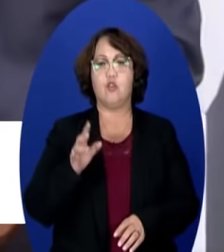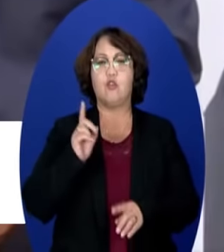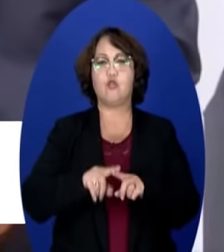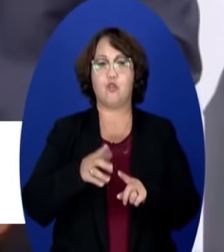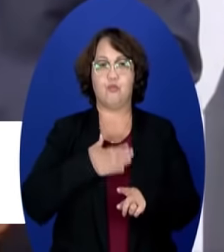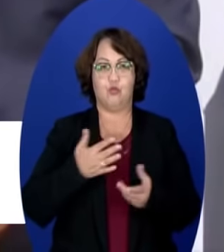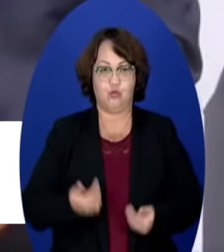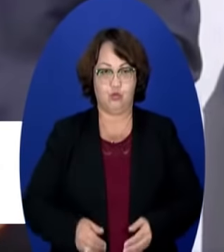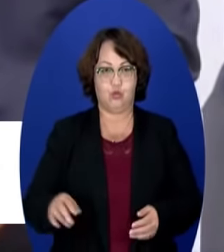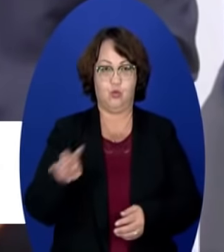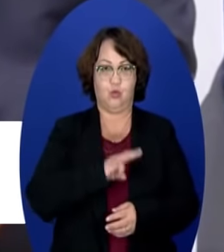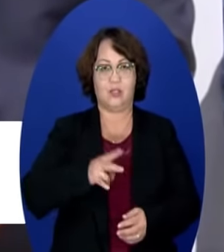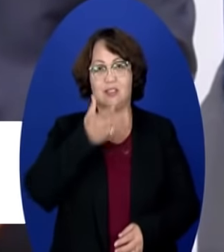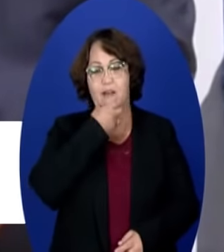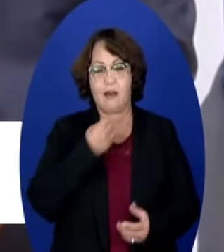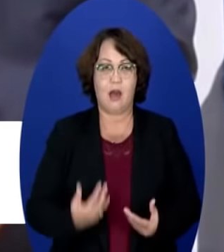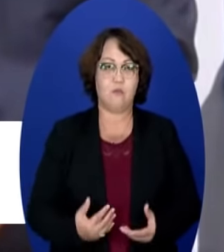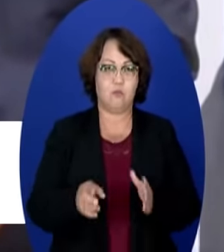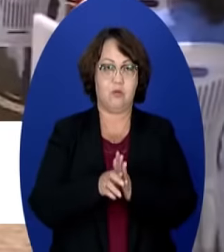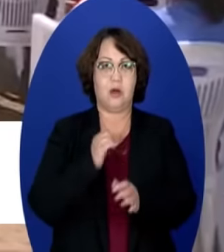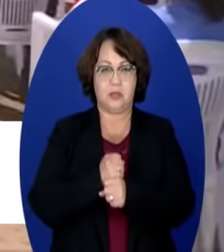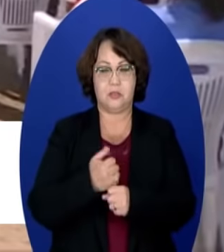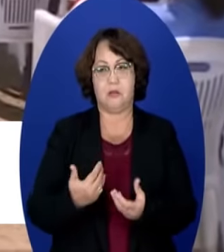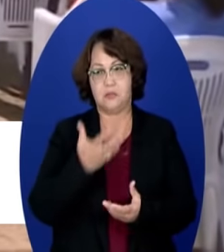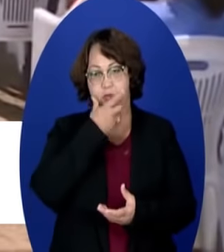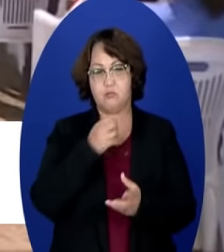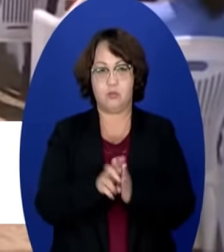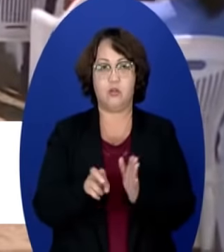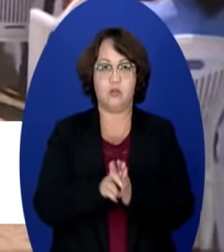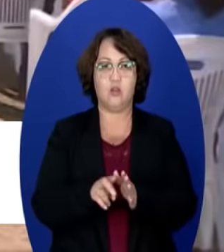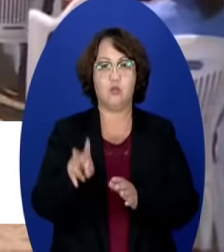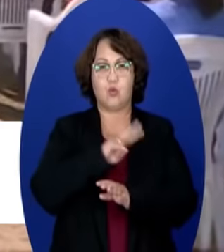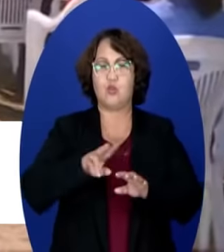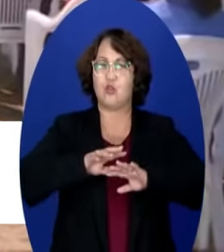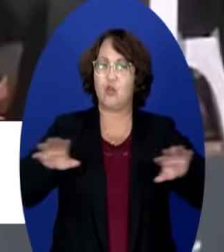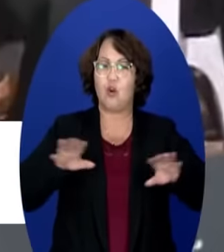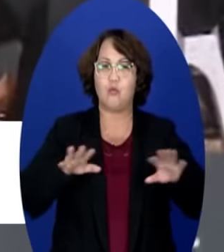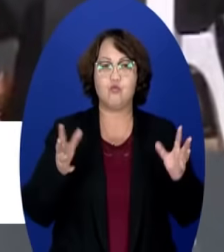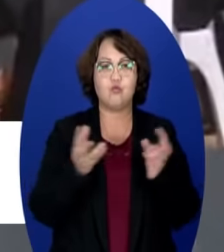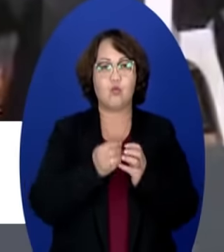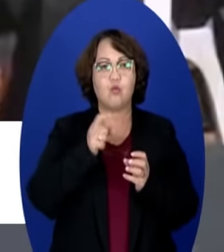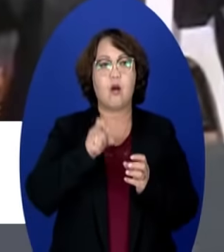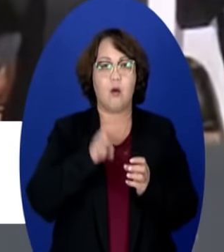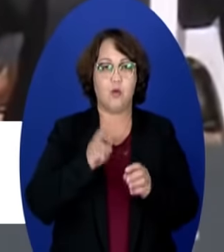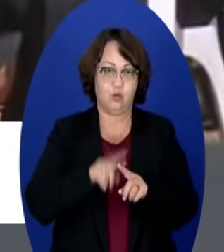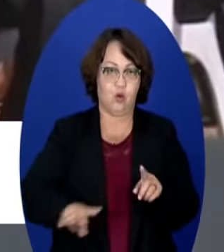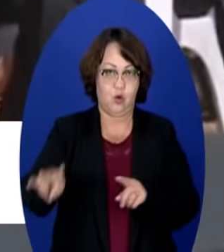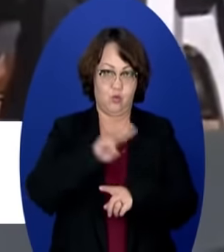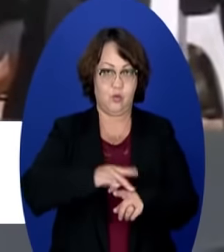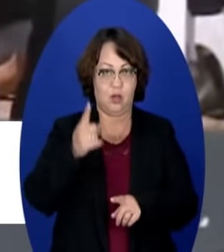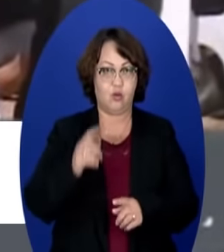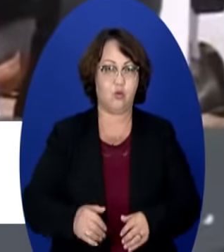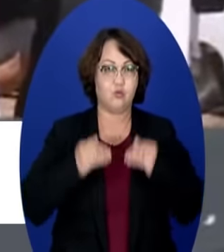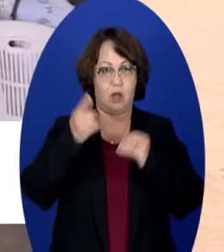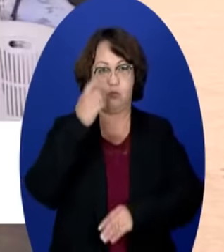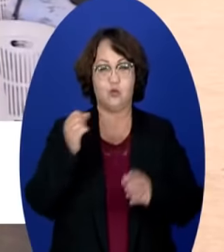амьдрах энэ боломжийг бүрдэх ёстой. Өргөн удам гадар нутагтаа цөөхөн хүн амтаа манай Монгол улсын хувьд бол хөдөө орон нутгаа хөгжүүлэх нь бол хамгийн дэмжих бодлогуудын нэг